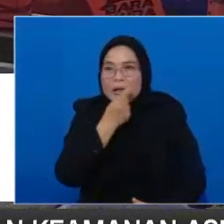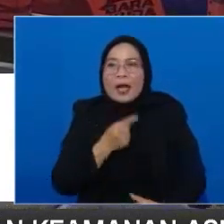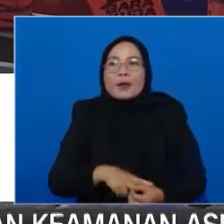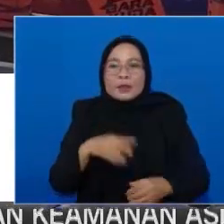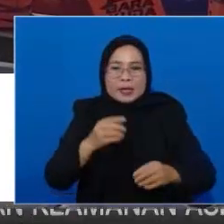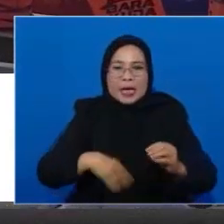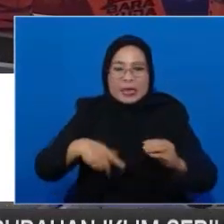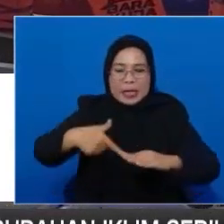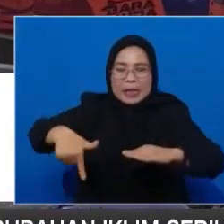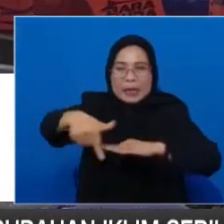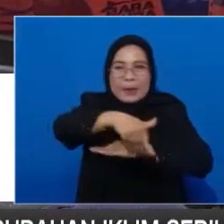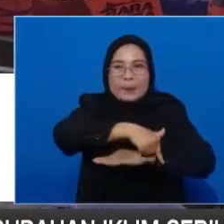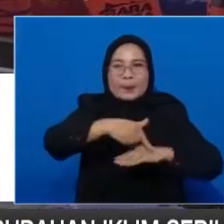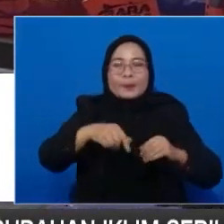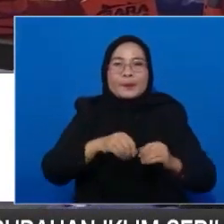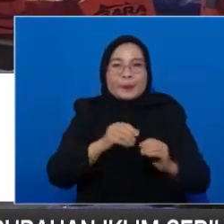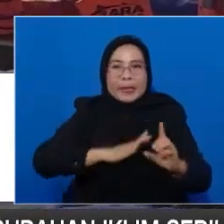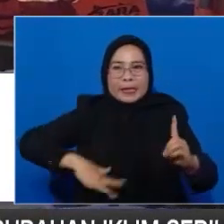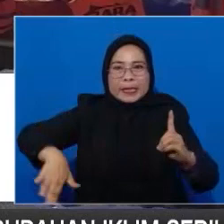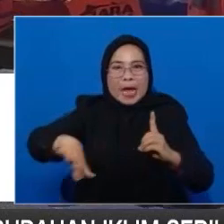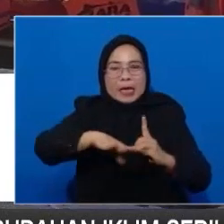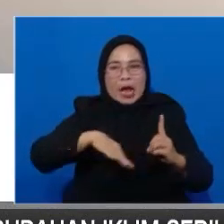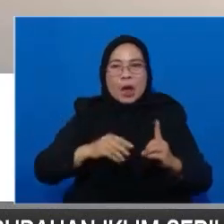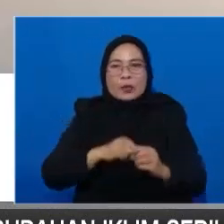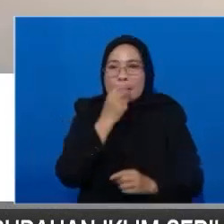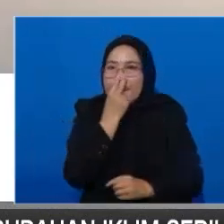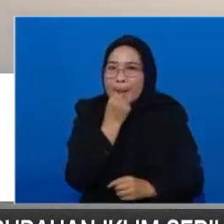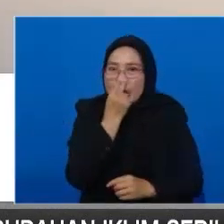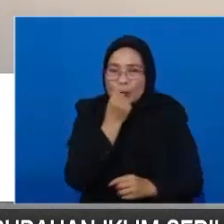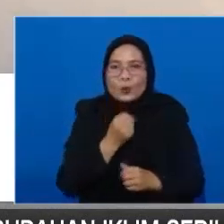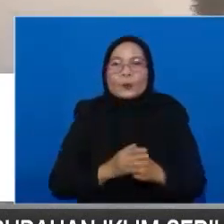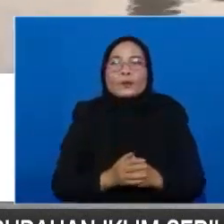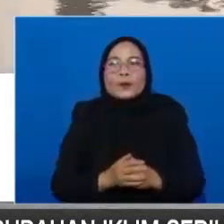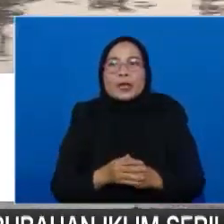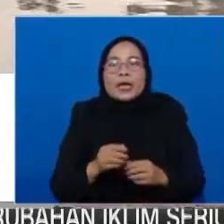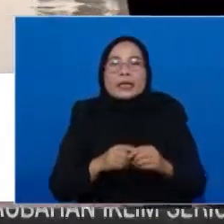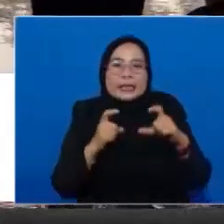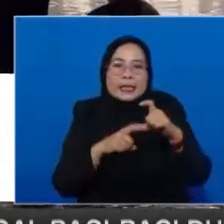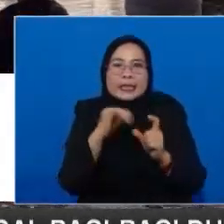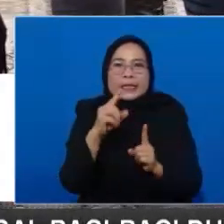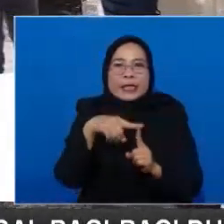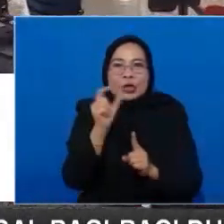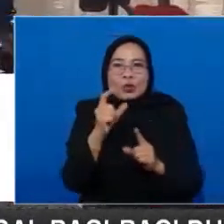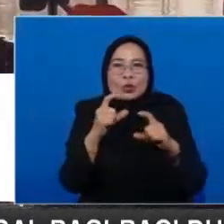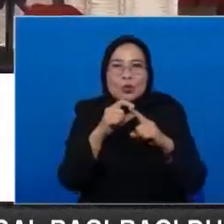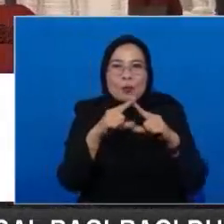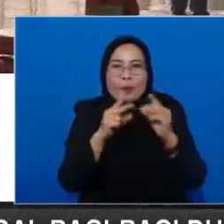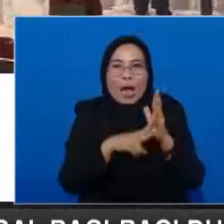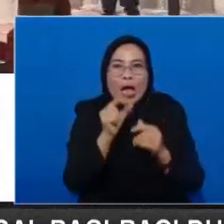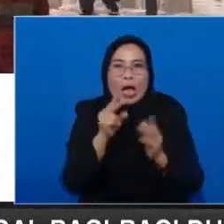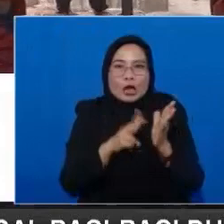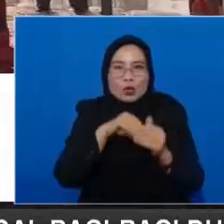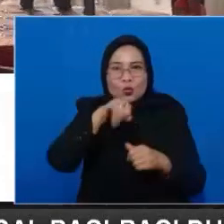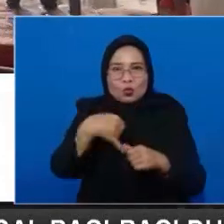di Pengalengan, Kabupaten Bandung. Tepatnya di tepi danau Situ Cipanunjang, mereka menunggu matahari terbit di dermaga